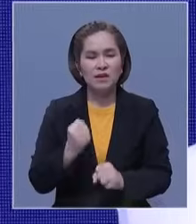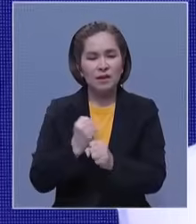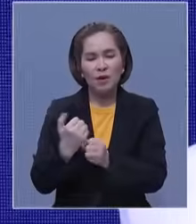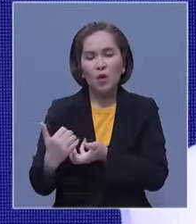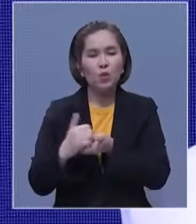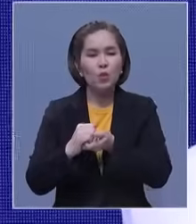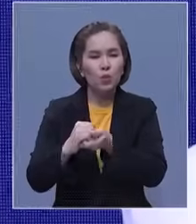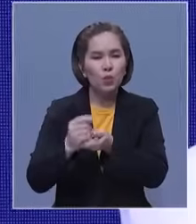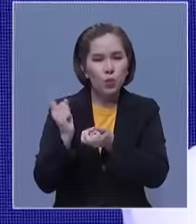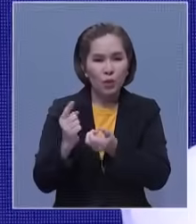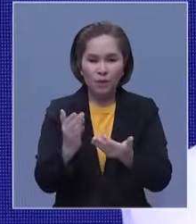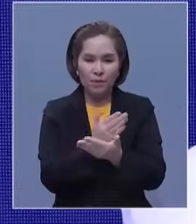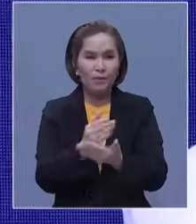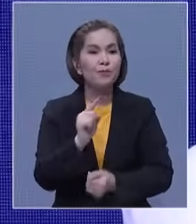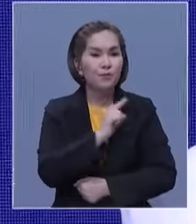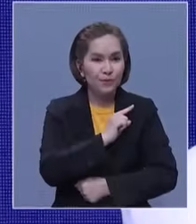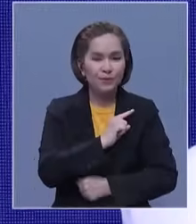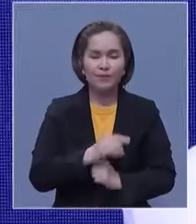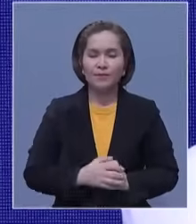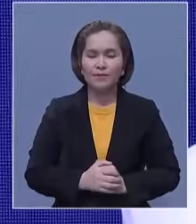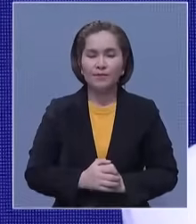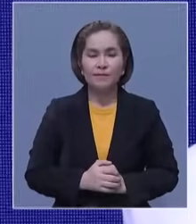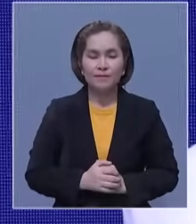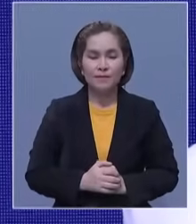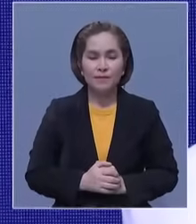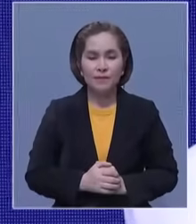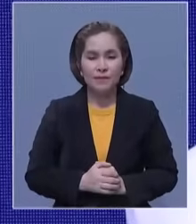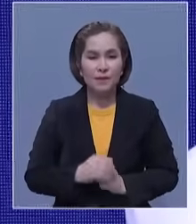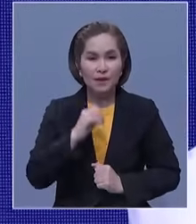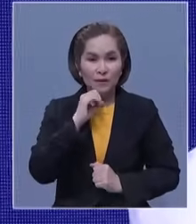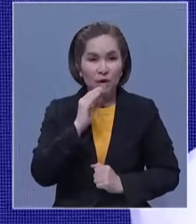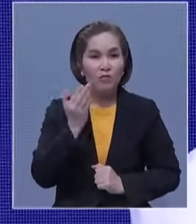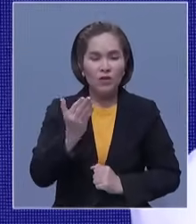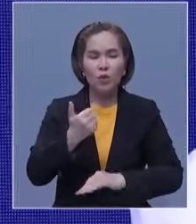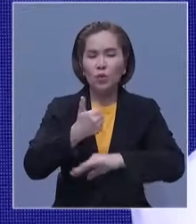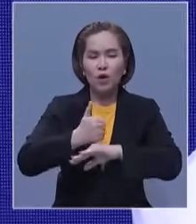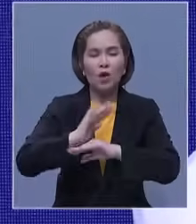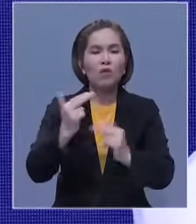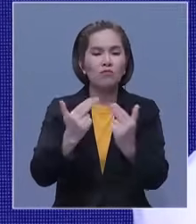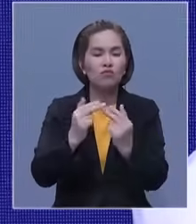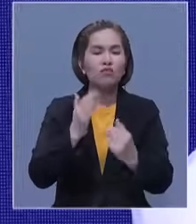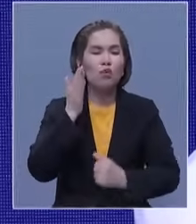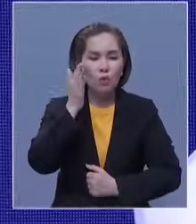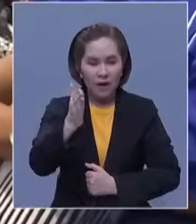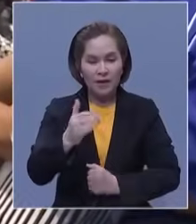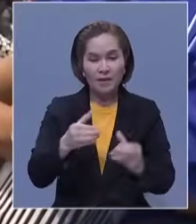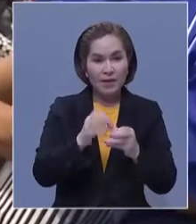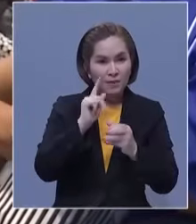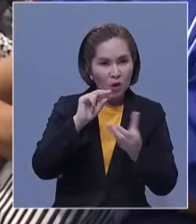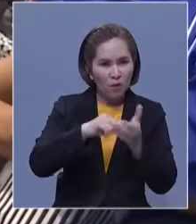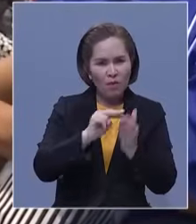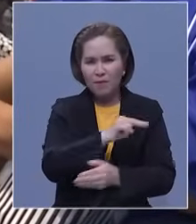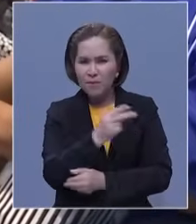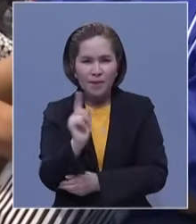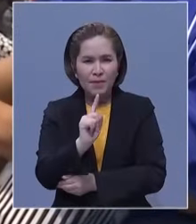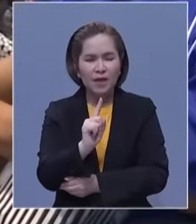กันนี่แต่ว่าแบ่งหน้าที่กันก็เป็นเรื่องปกติยืนยันว่าคุณพีรพันธ์จะเป็นหัวหน้าพักค่ะไม่ว่าสื่อจะตีความอย่างไรแต่เ